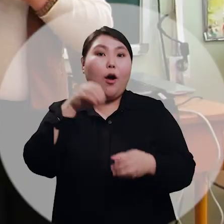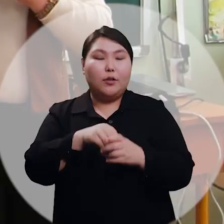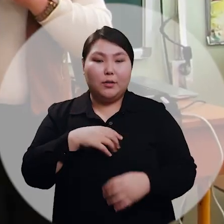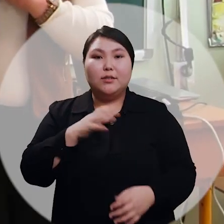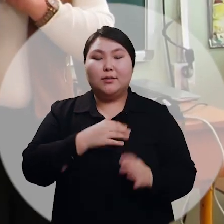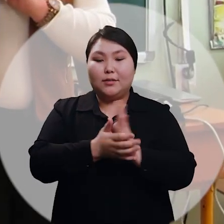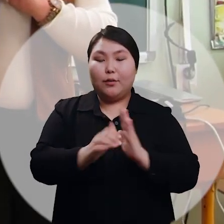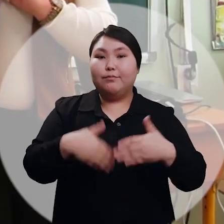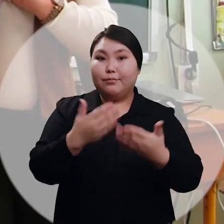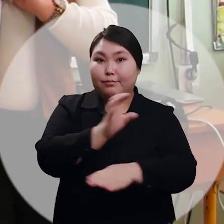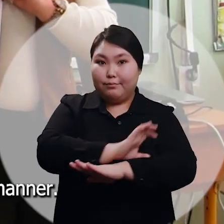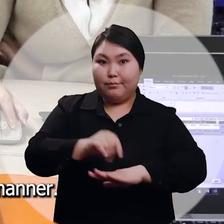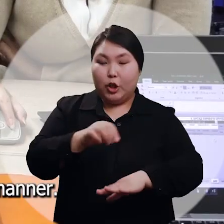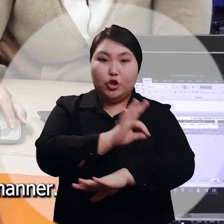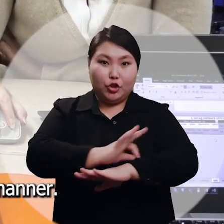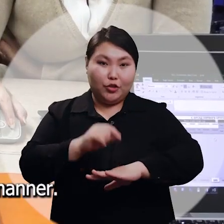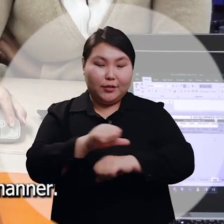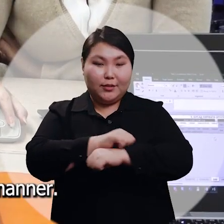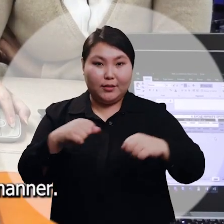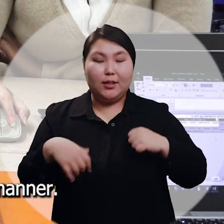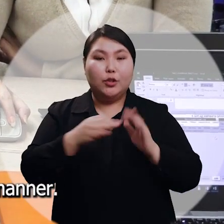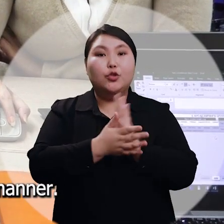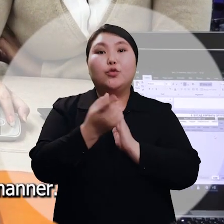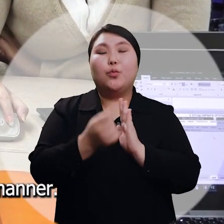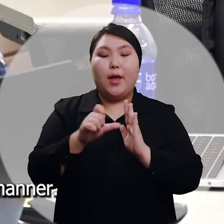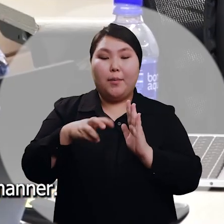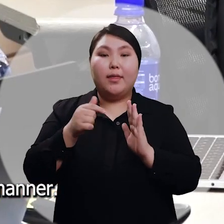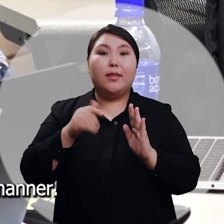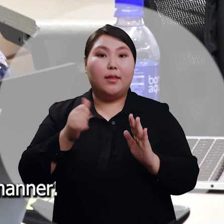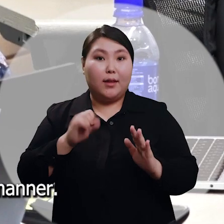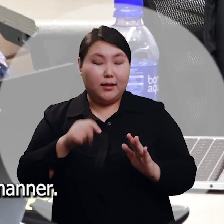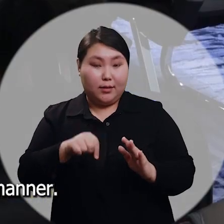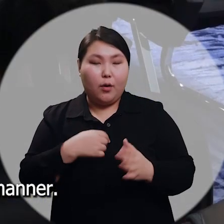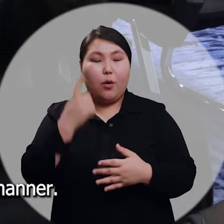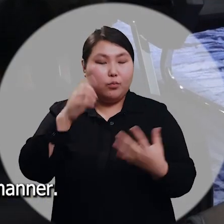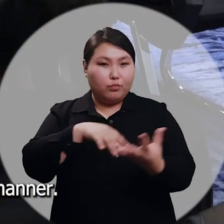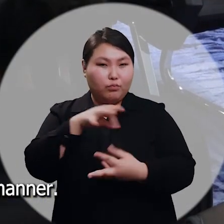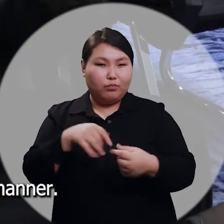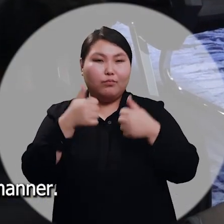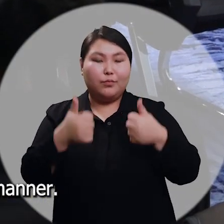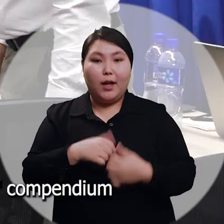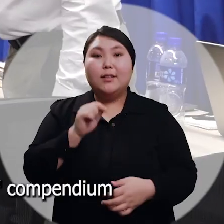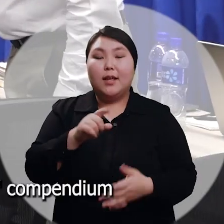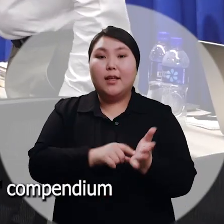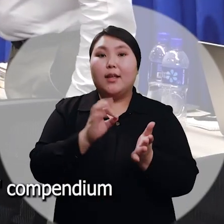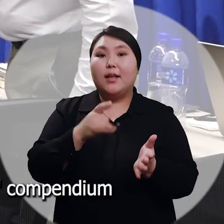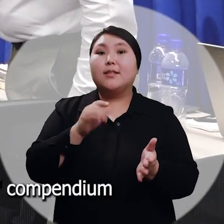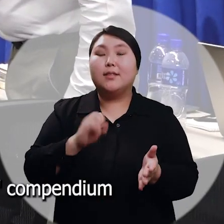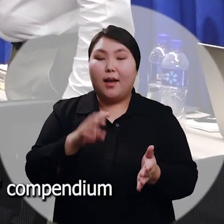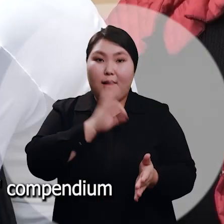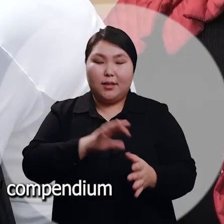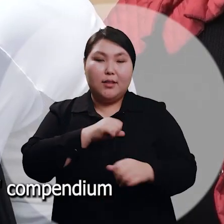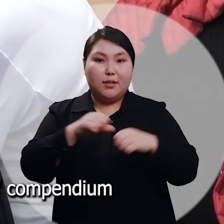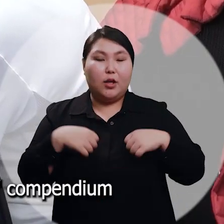олгух чадуүх бэгжуудыг сургултайс гадан, төсэлөс эргэдээн төсөв эмэгтэгэл болуусаруудах аргэсэлэг мүн болуусаруудсан. өгэрэгсэлэг